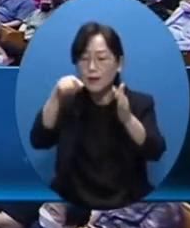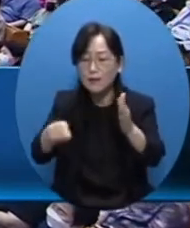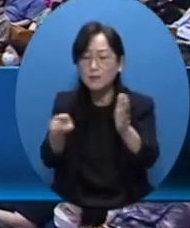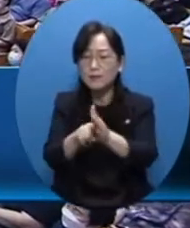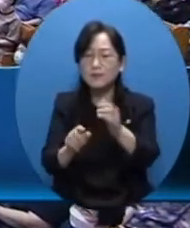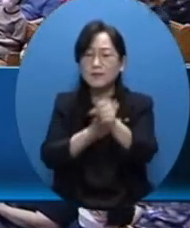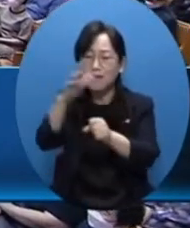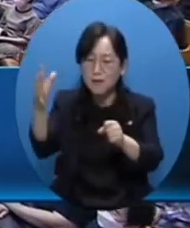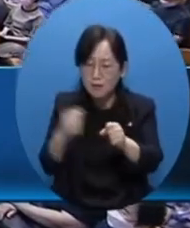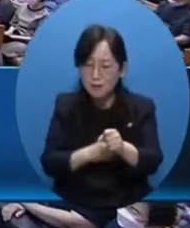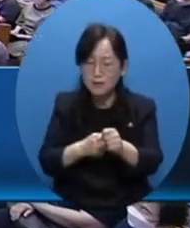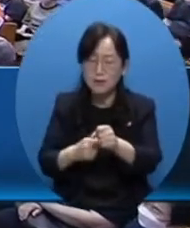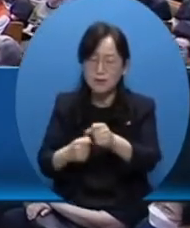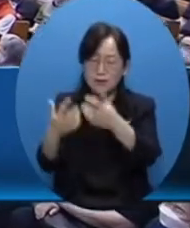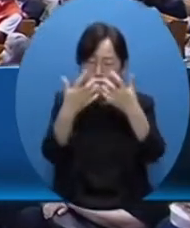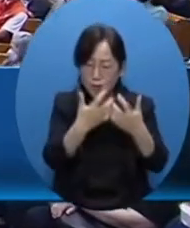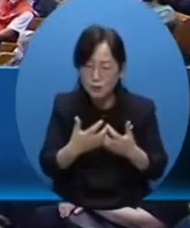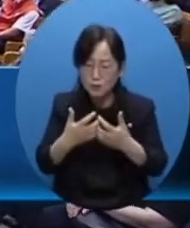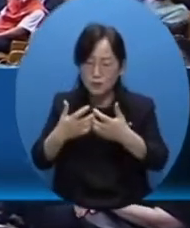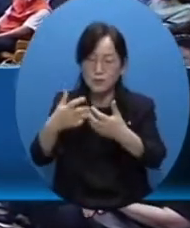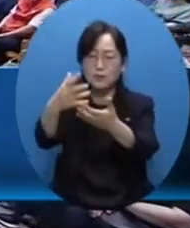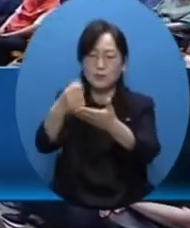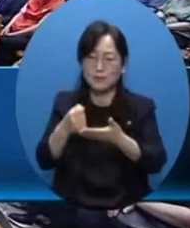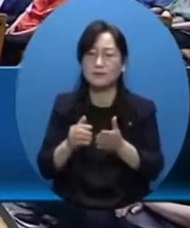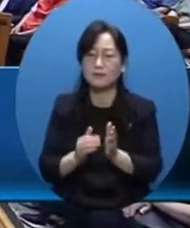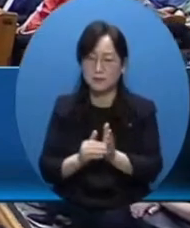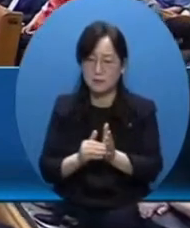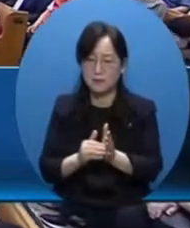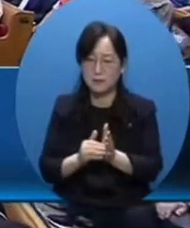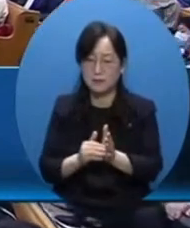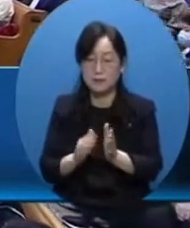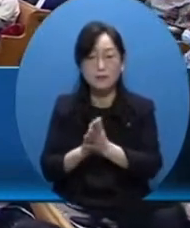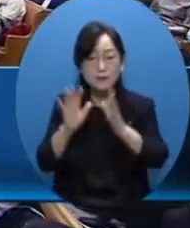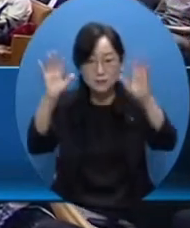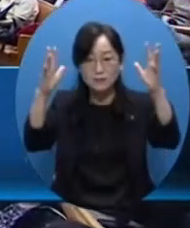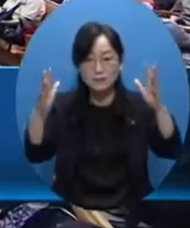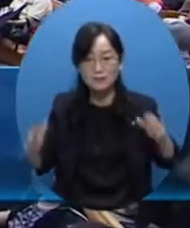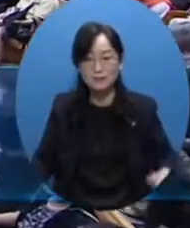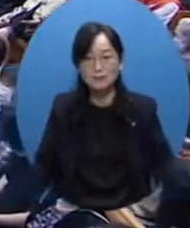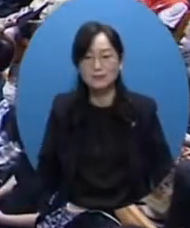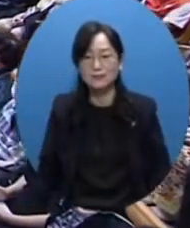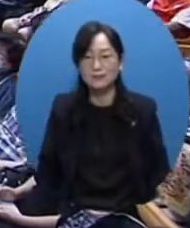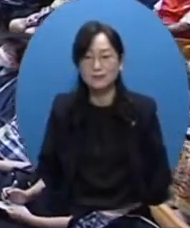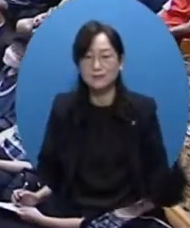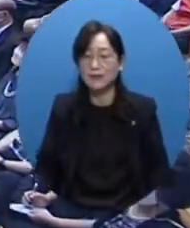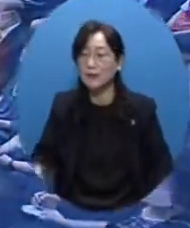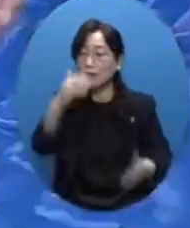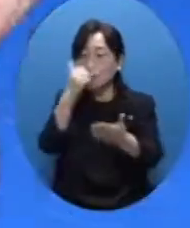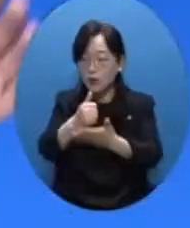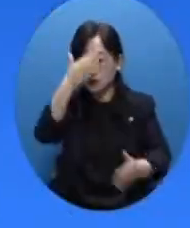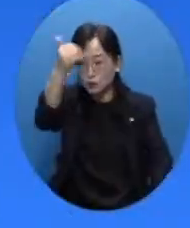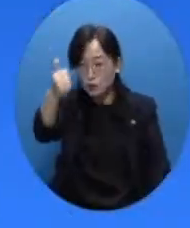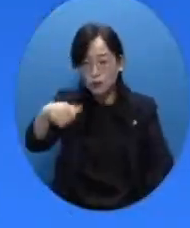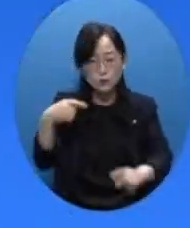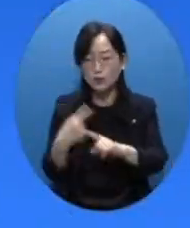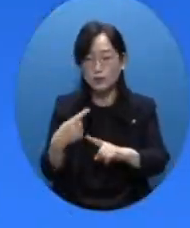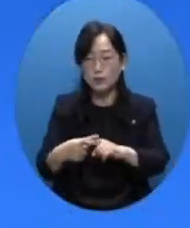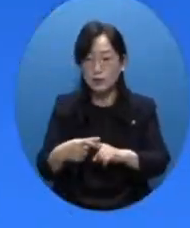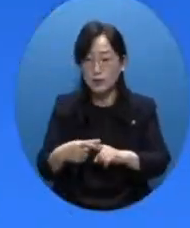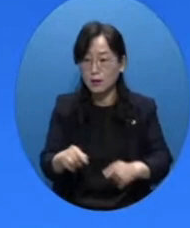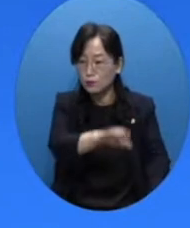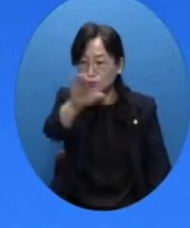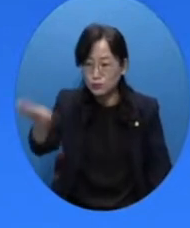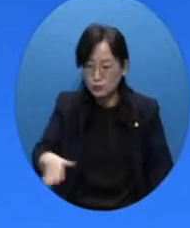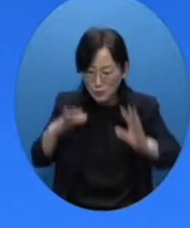넘치도록 풍성 하였더라 할렐루야 주의 네트워크가 타던 무리들이 예수 믿고